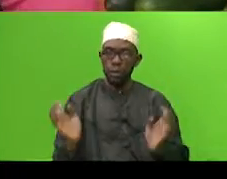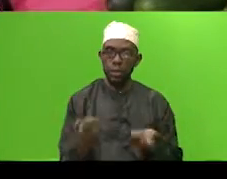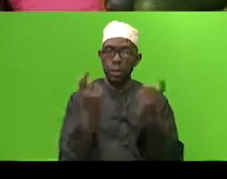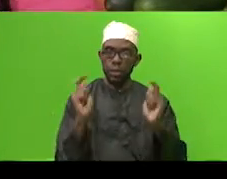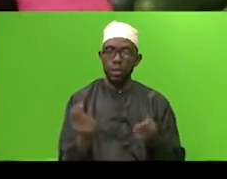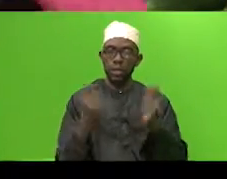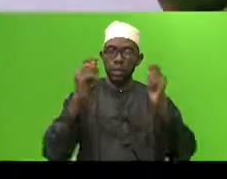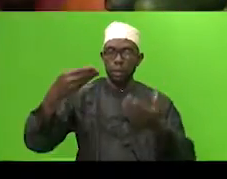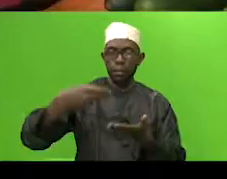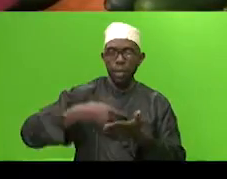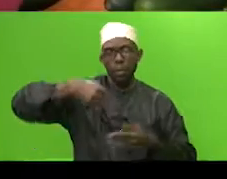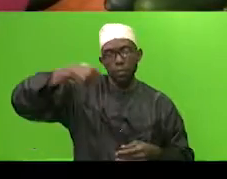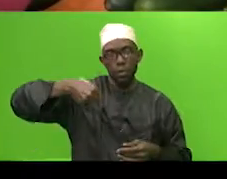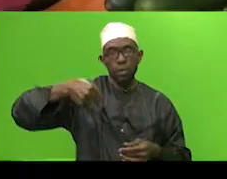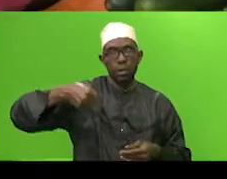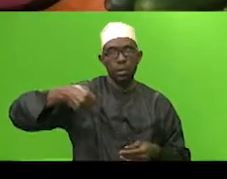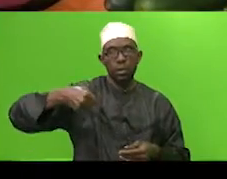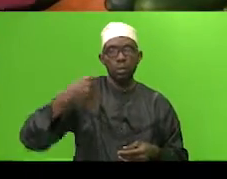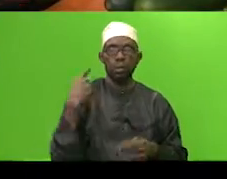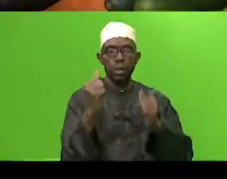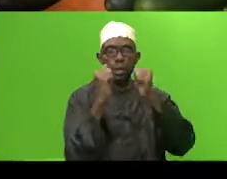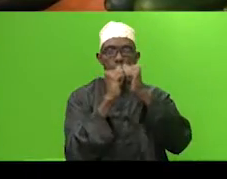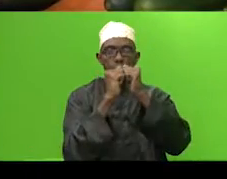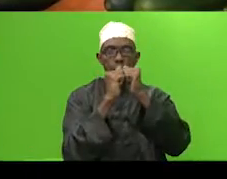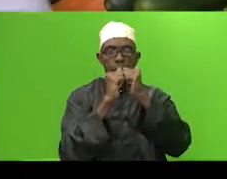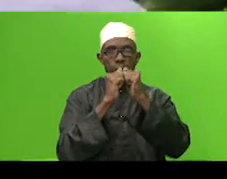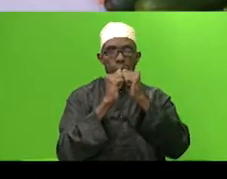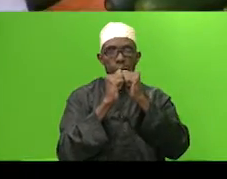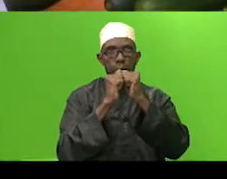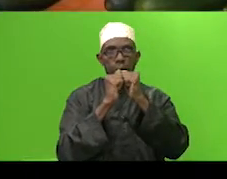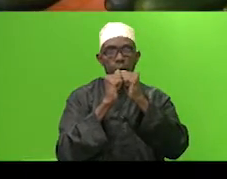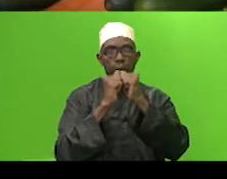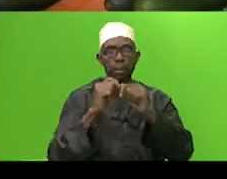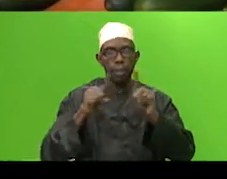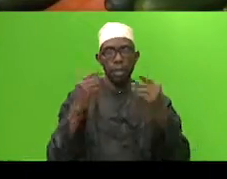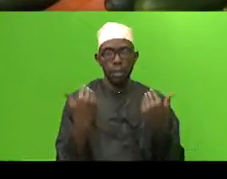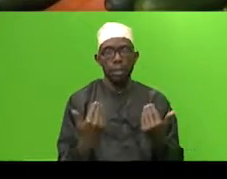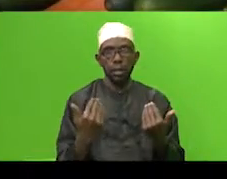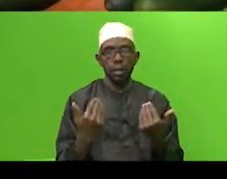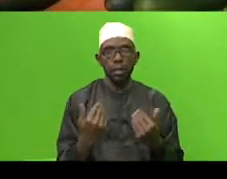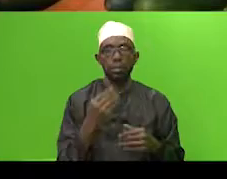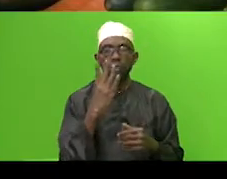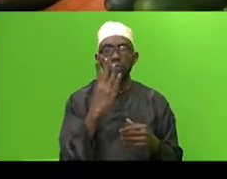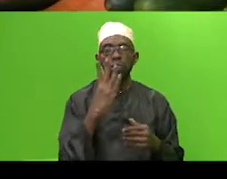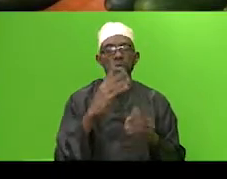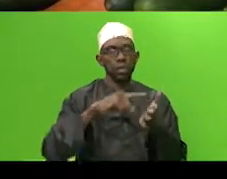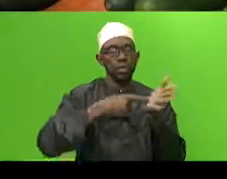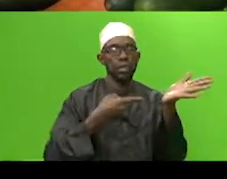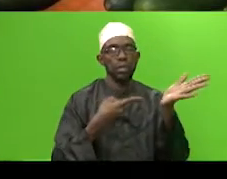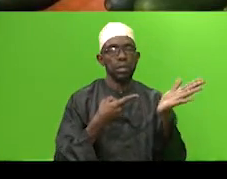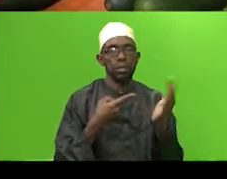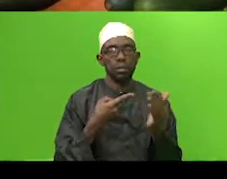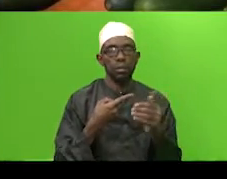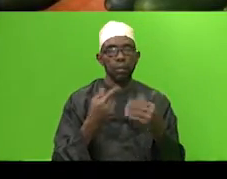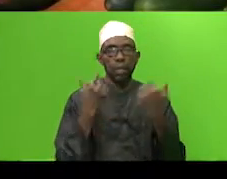hizi mifuko. Hii mfuko tulikuwa tunanunua moja 10 bob. Lakini siku hizi tunainunua na shilingi 4.